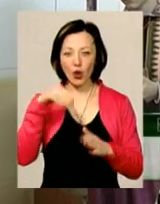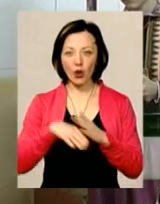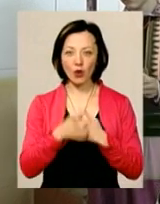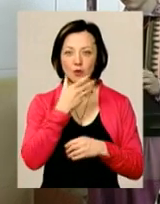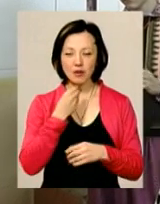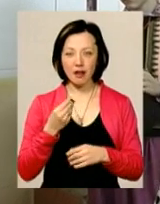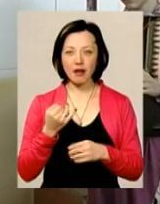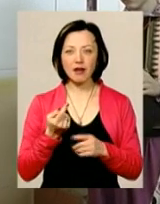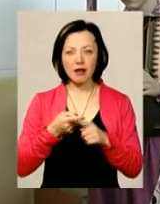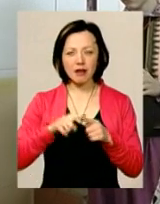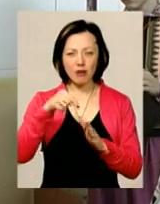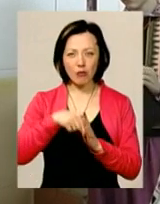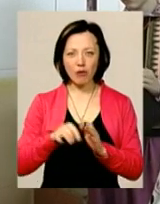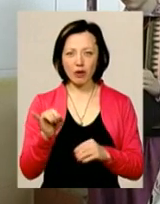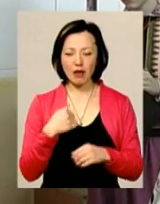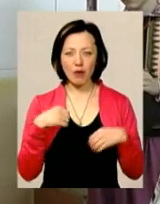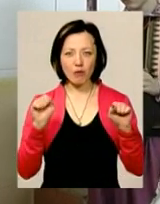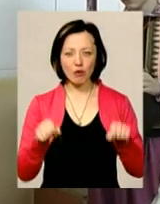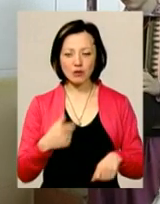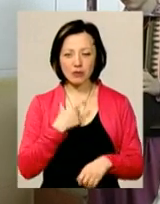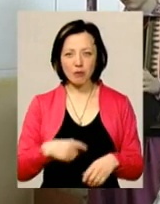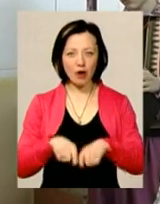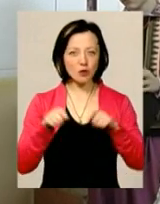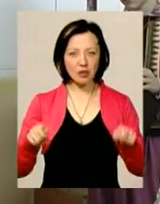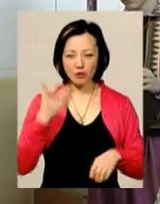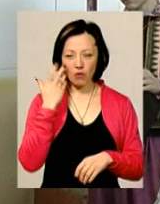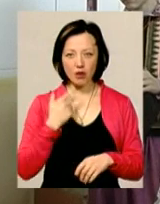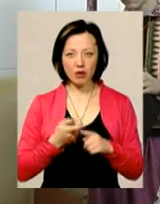він глибокий, і я можу всю себе розкрити,